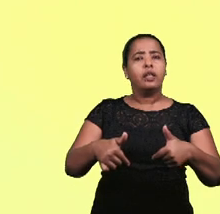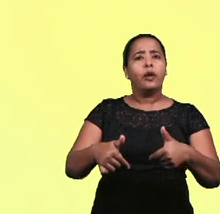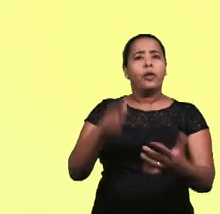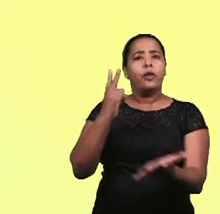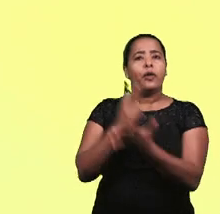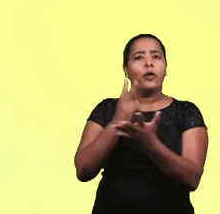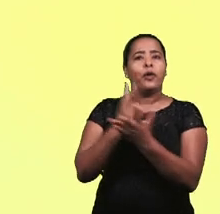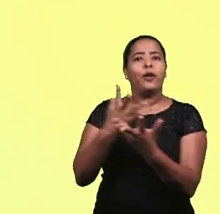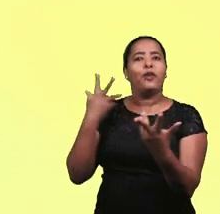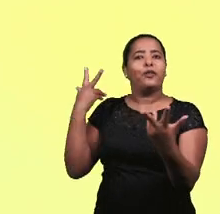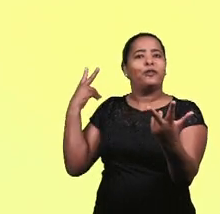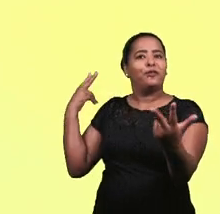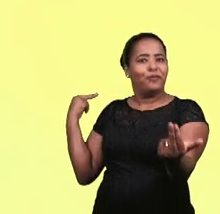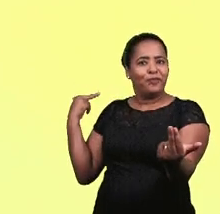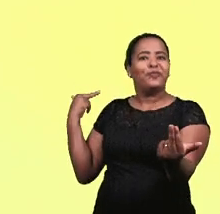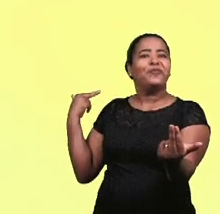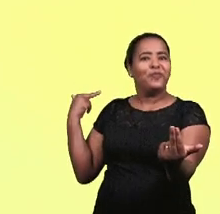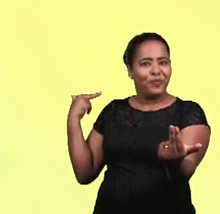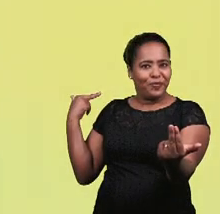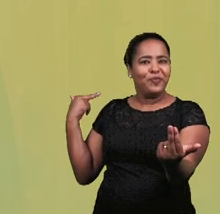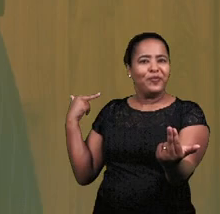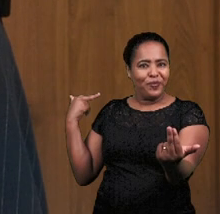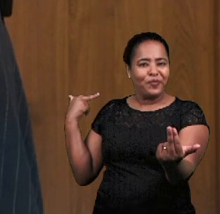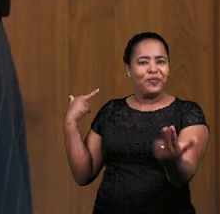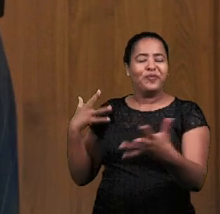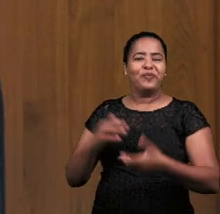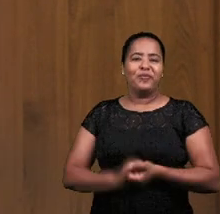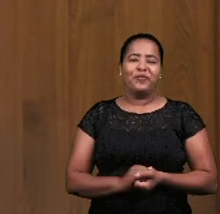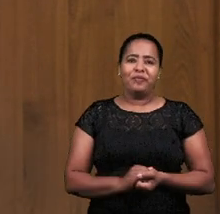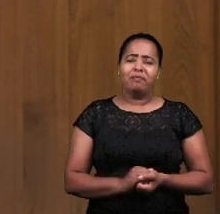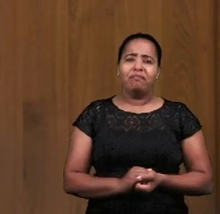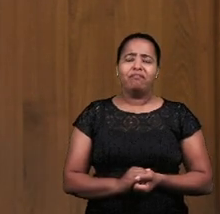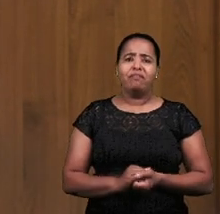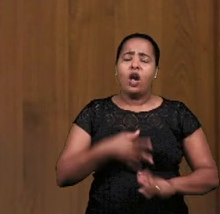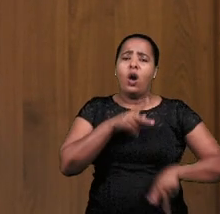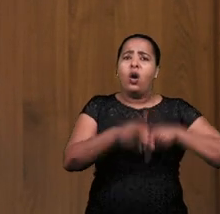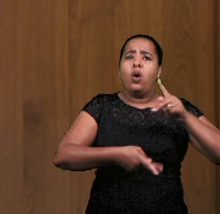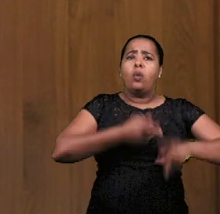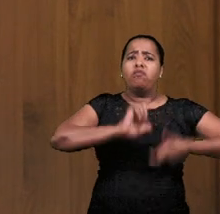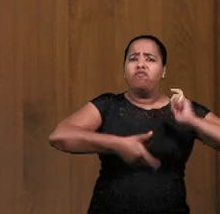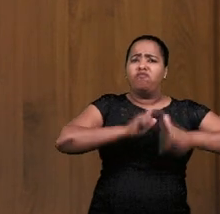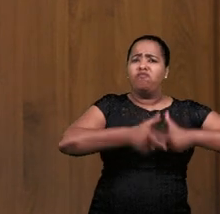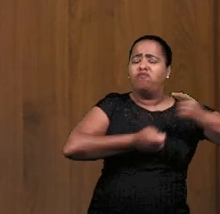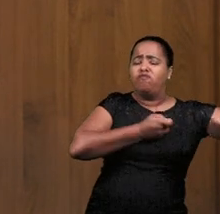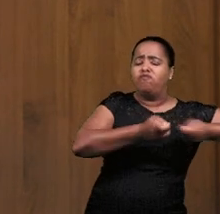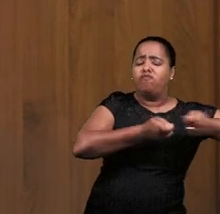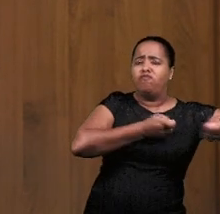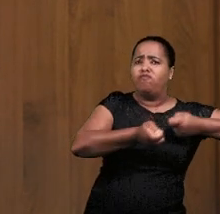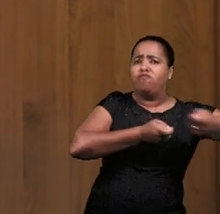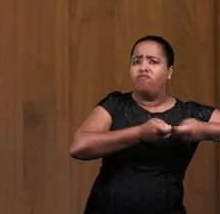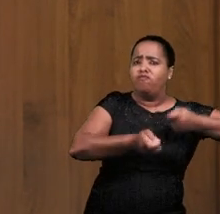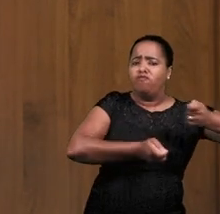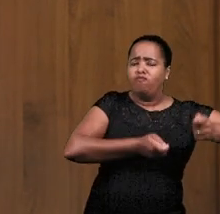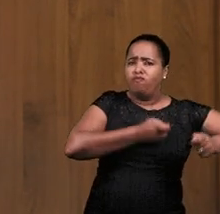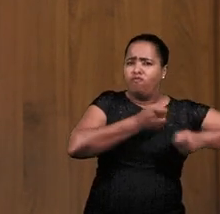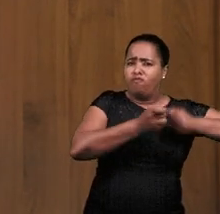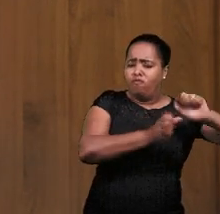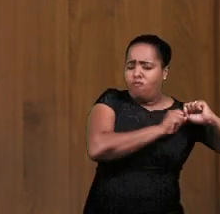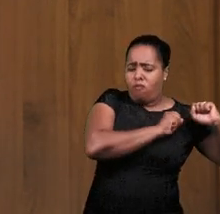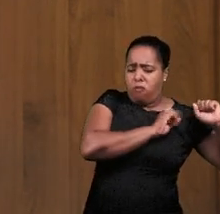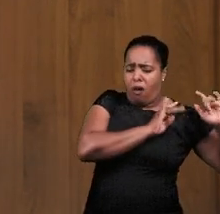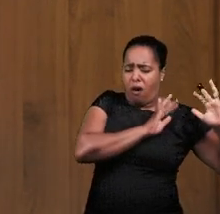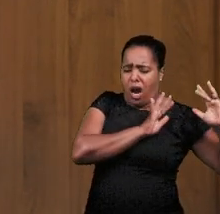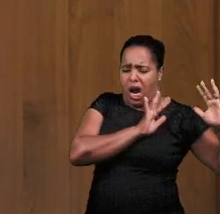Dieu qui a été dans le passé, il est le Dieu d'aujourd'hui aussi. Israël, il est dominé par les Madianites. Et ce